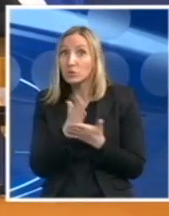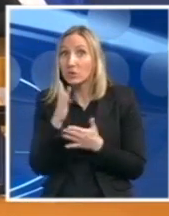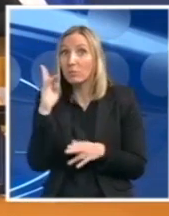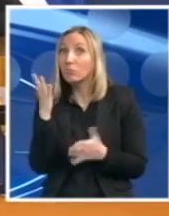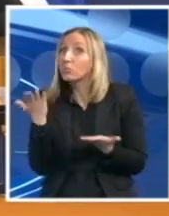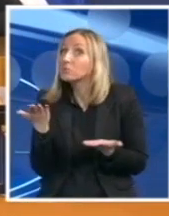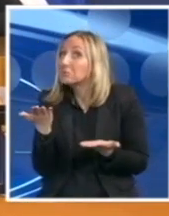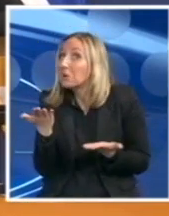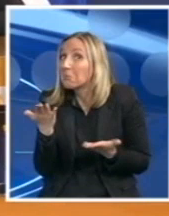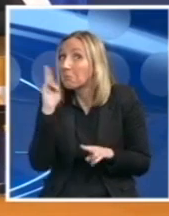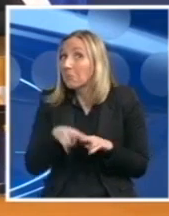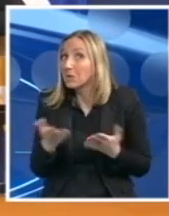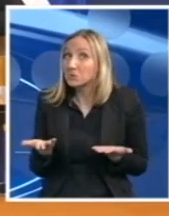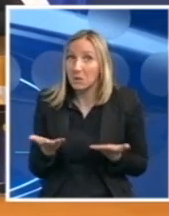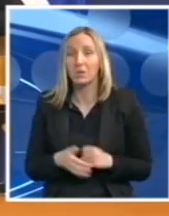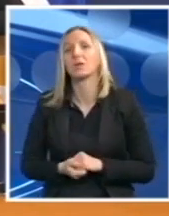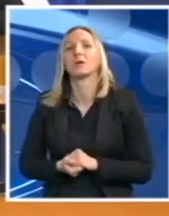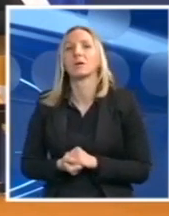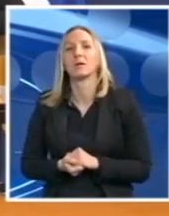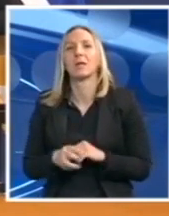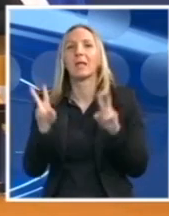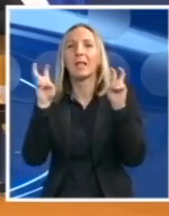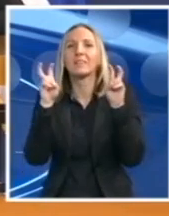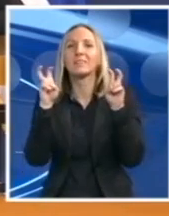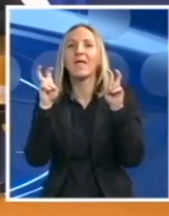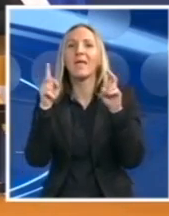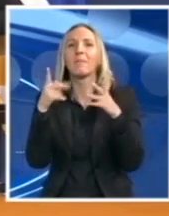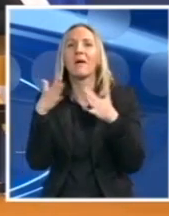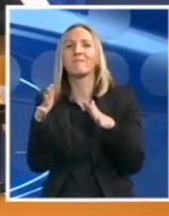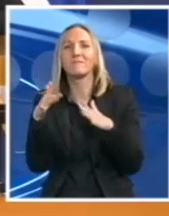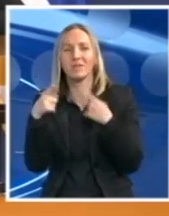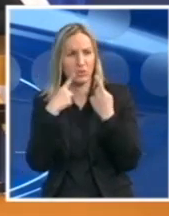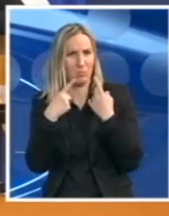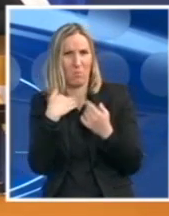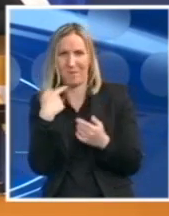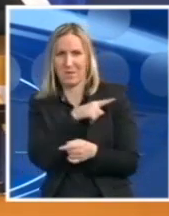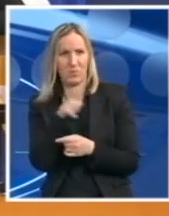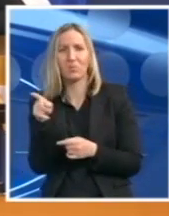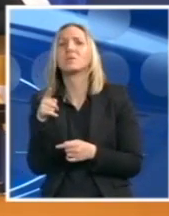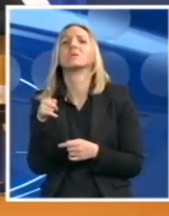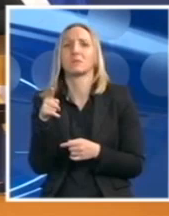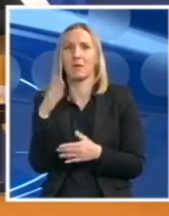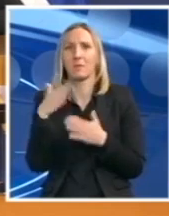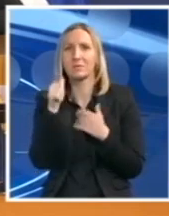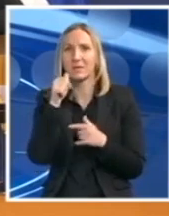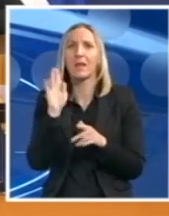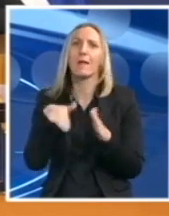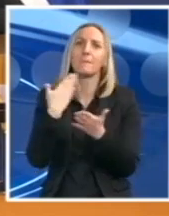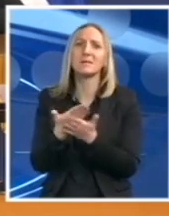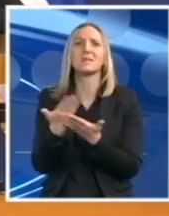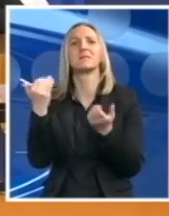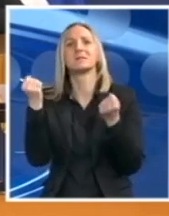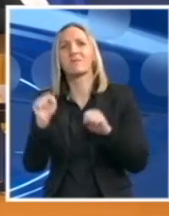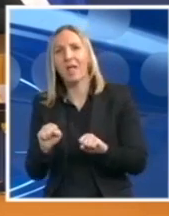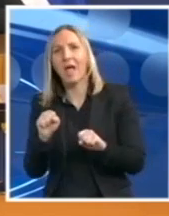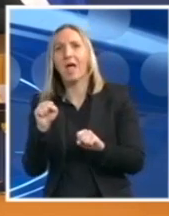rešenje? I tema koja je već spomenuta, pitanje za doktora Kona. Poslednjih dana predstavnici vlasti optužuju pojedine medije i novinare